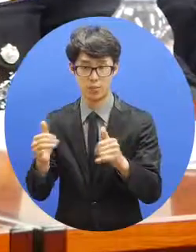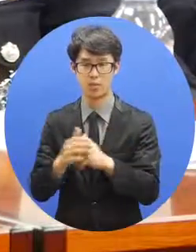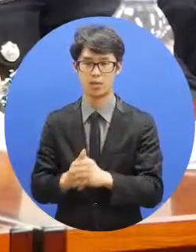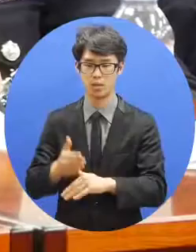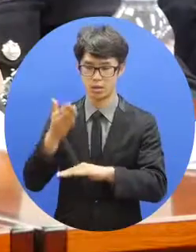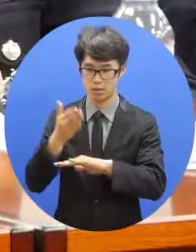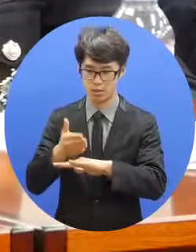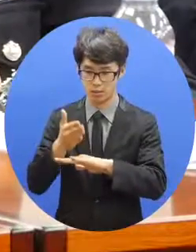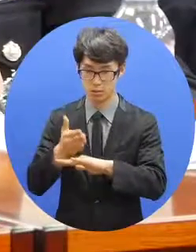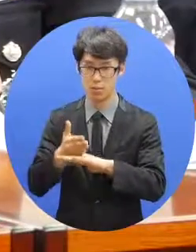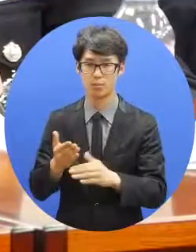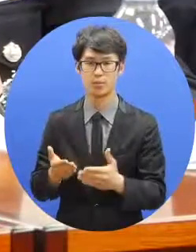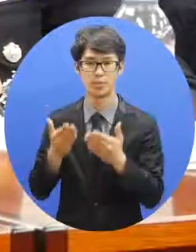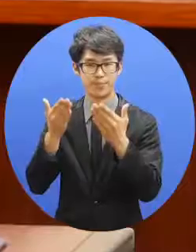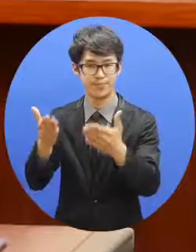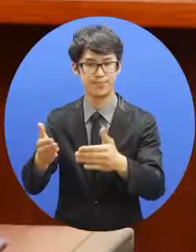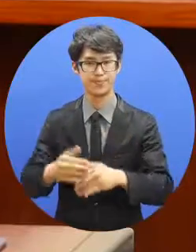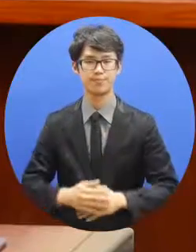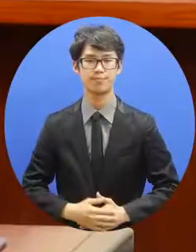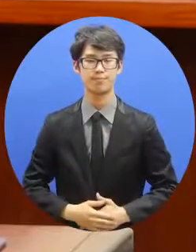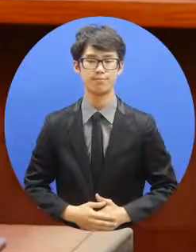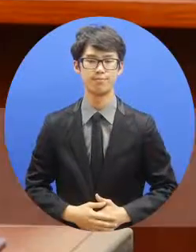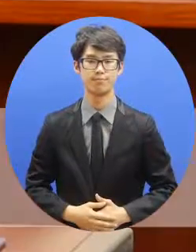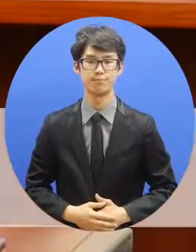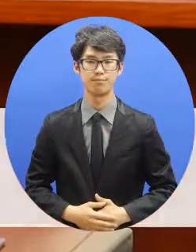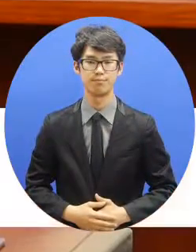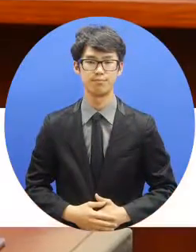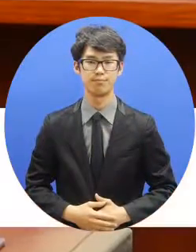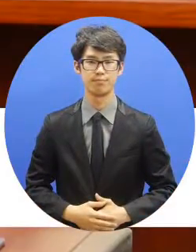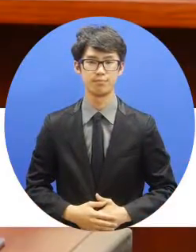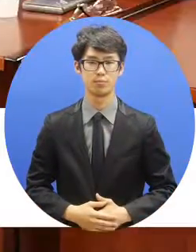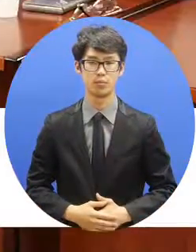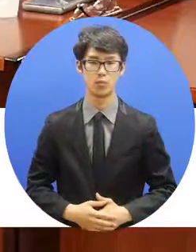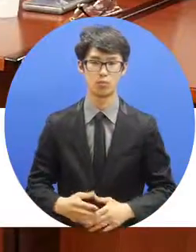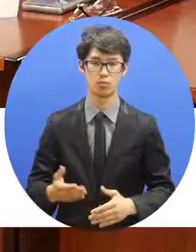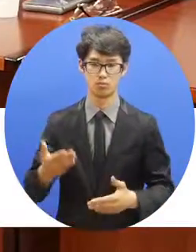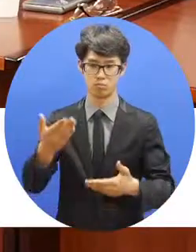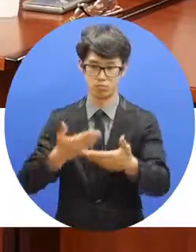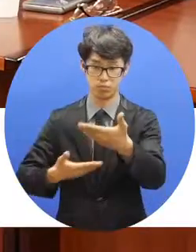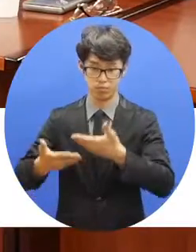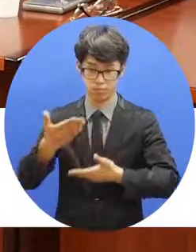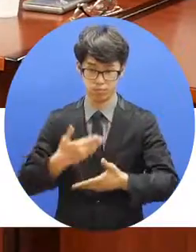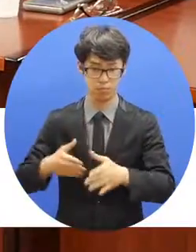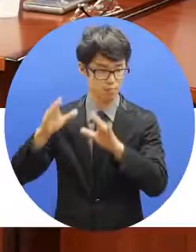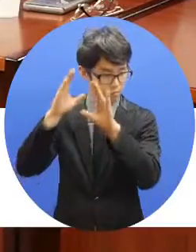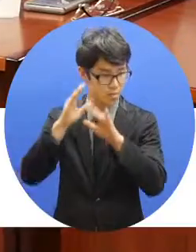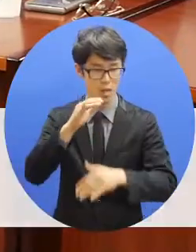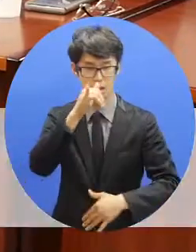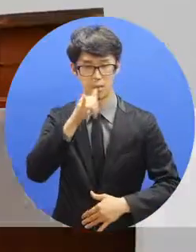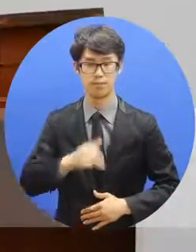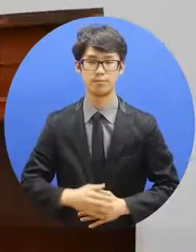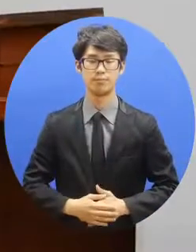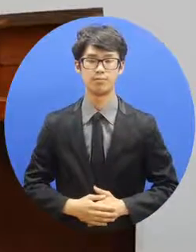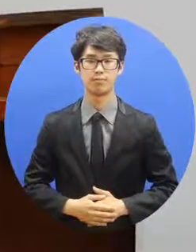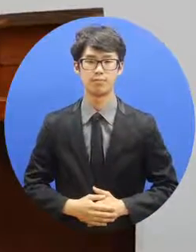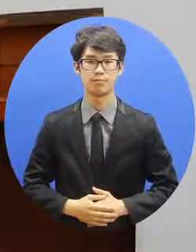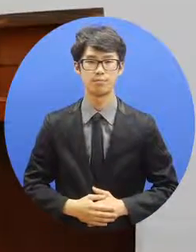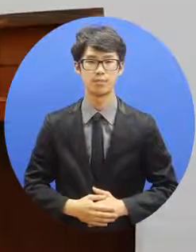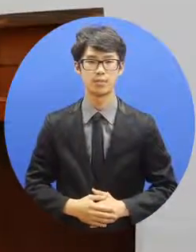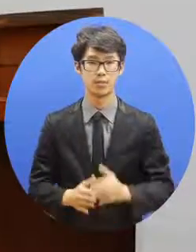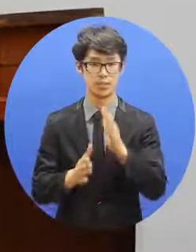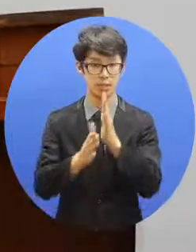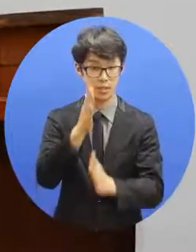자율방범대 대원들의 노구의 감사의 마음을 전하며 권의 사항을 청취하는 시간을 가졌습니다 한편